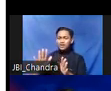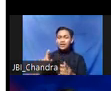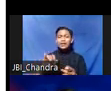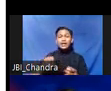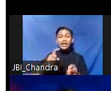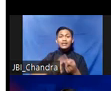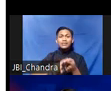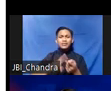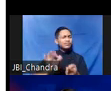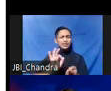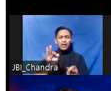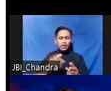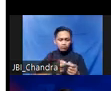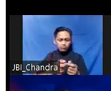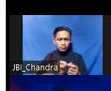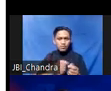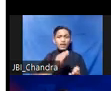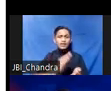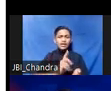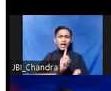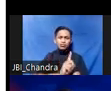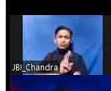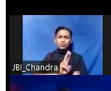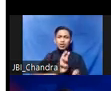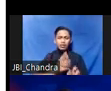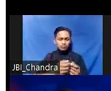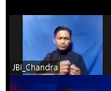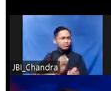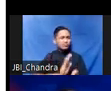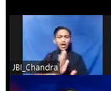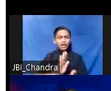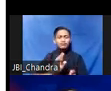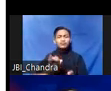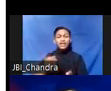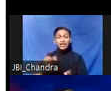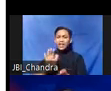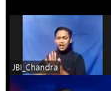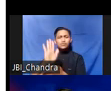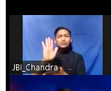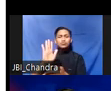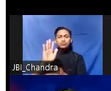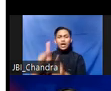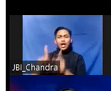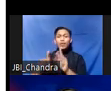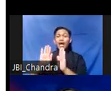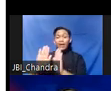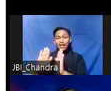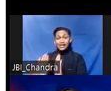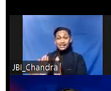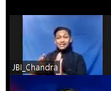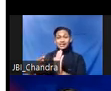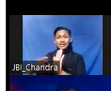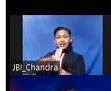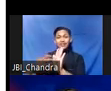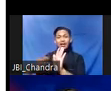persatu nanti di mendeleynya sudah ada templatenya ya Jadi nanti lebih mudah Selain itu nanti juga ada